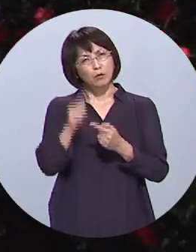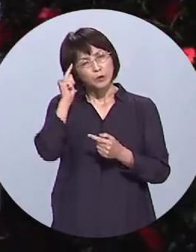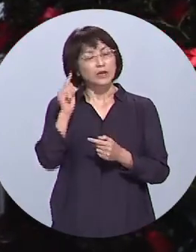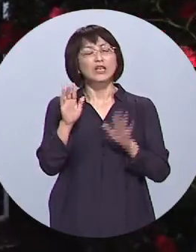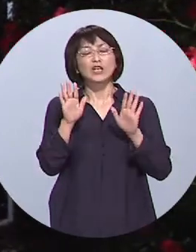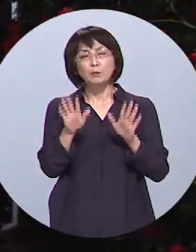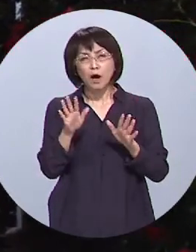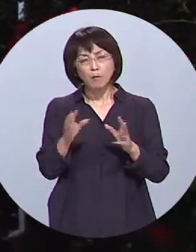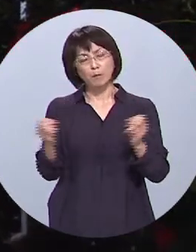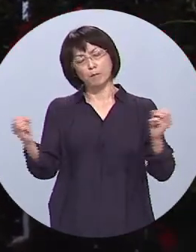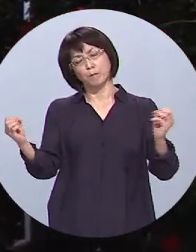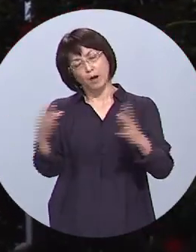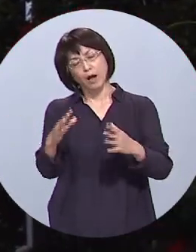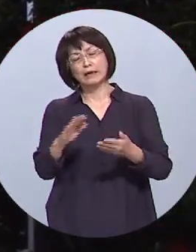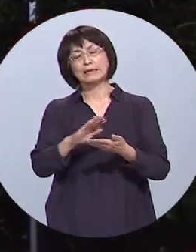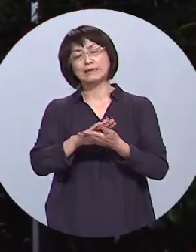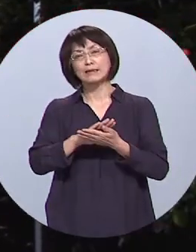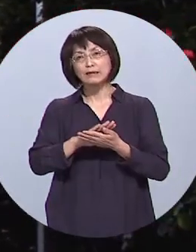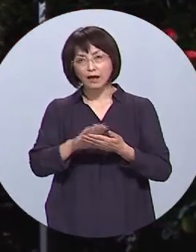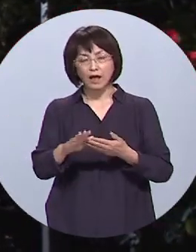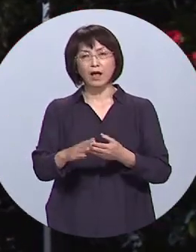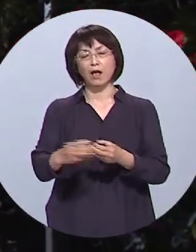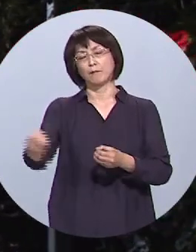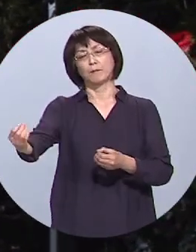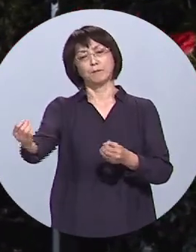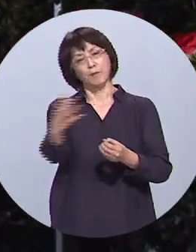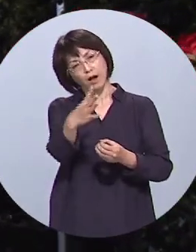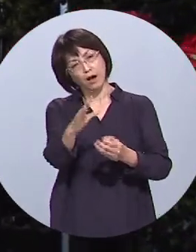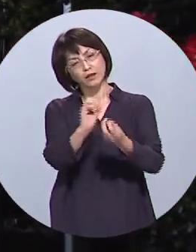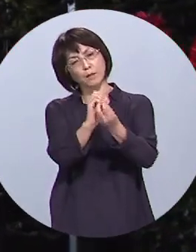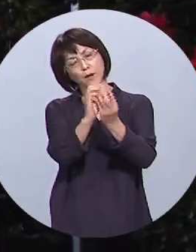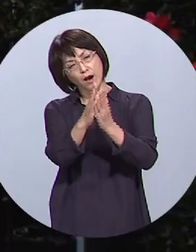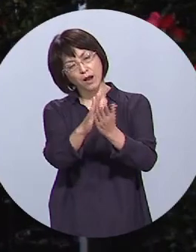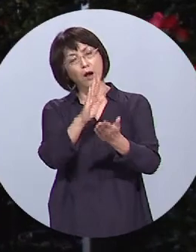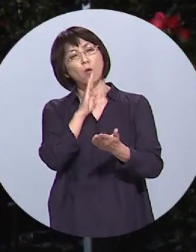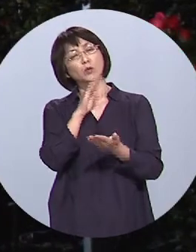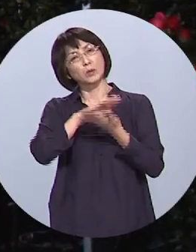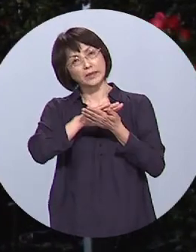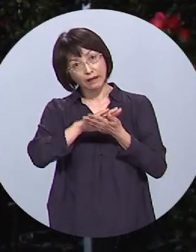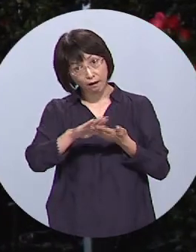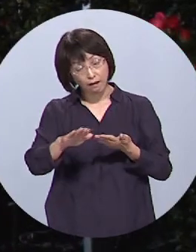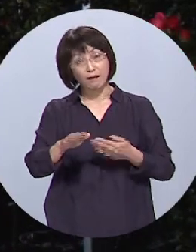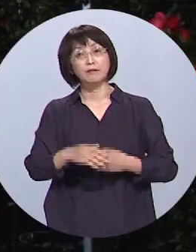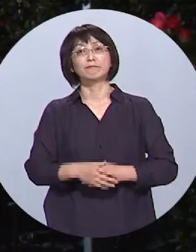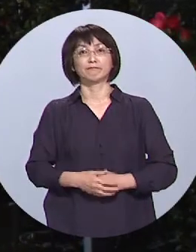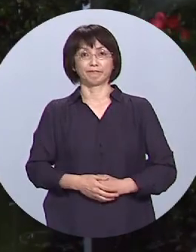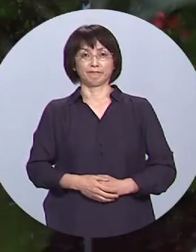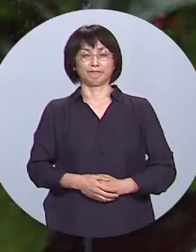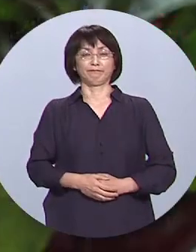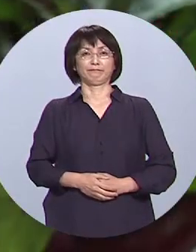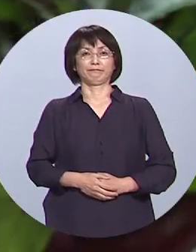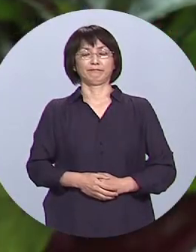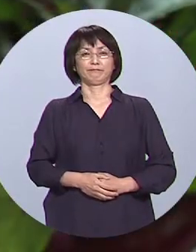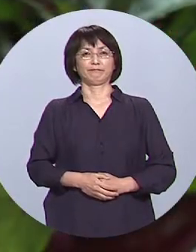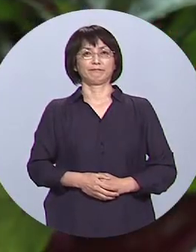ね。照明に照らされたバラもまたロマンチックで綺麗です。